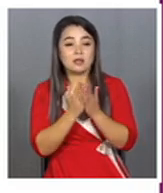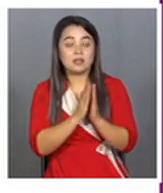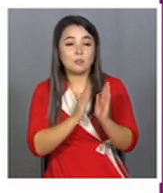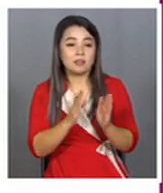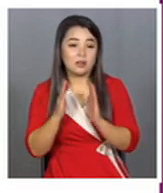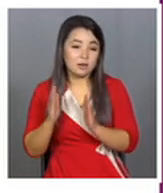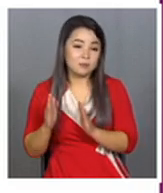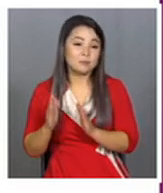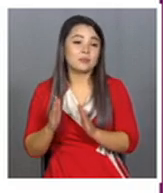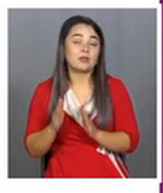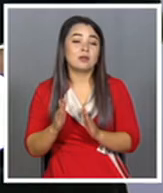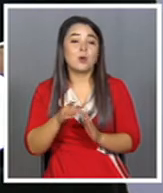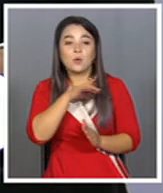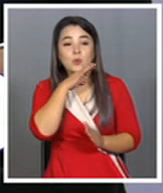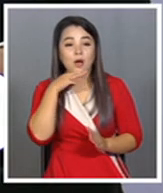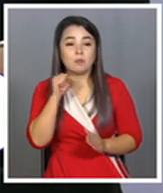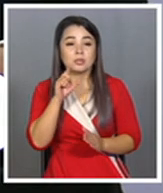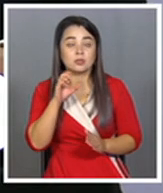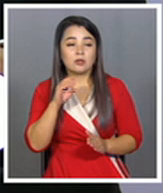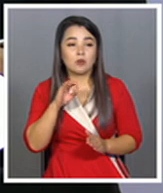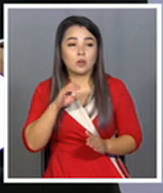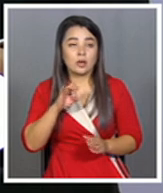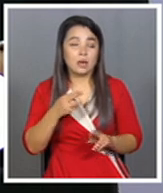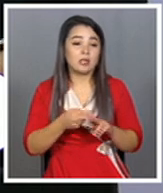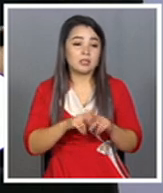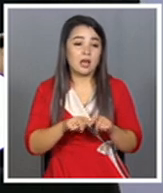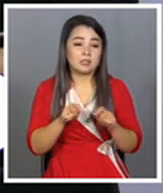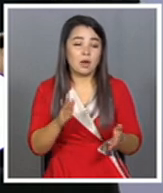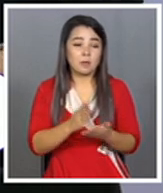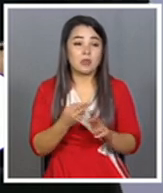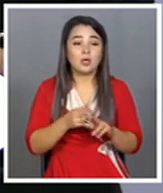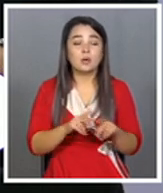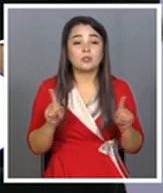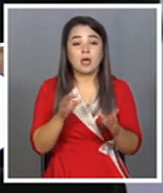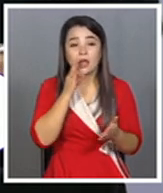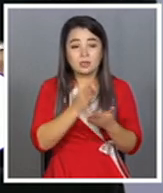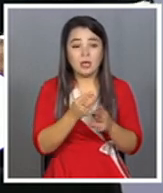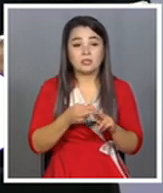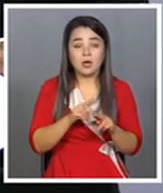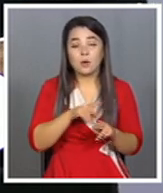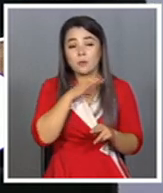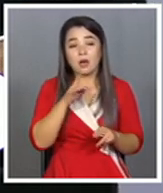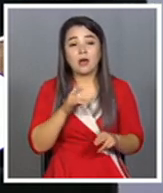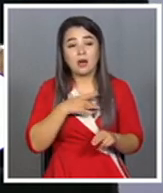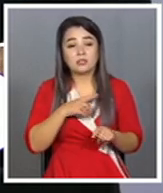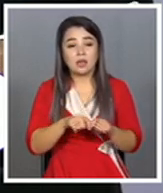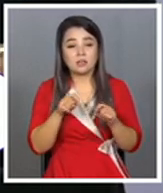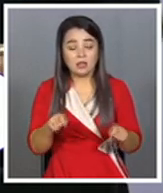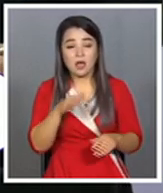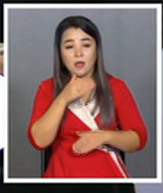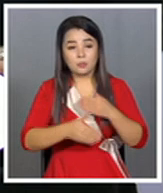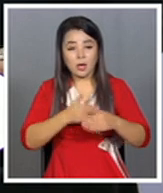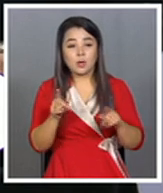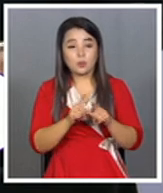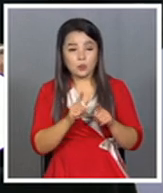кітапханалар, көптеген обсерваториялар ашқан болатында. Бұл нені білдіреді? Бұл да ағартушылық кезеңді